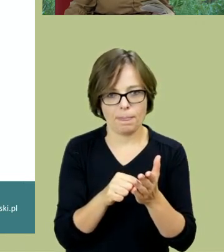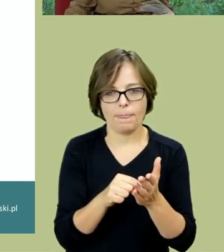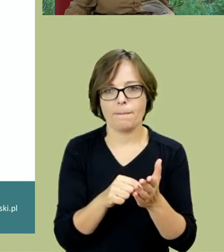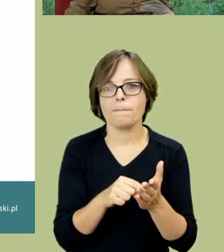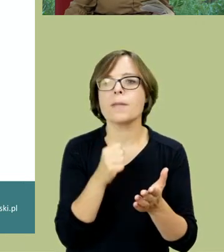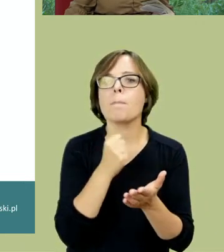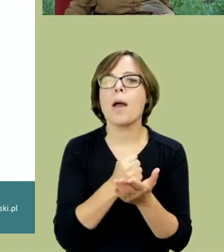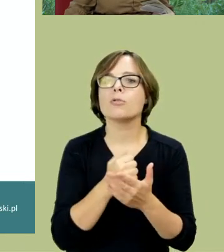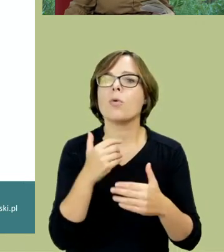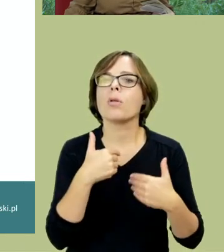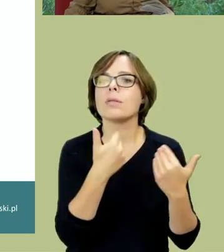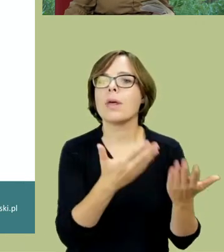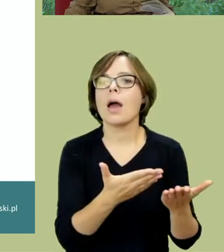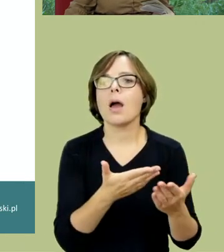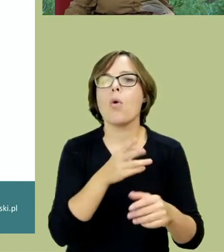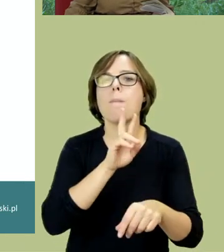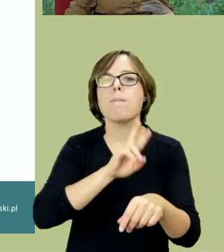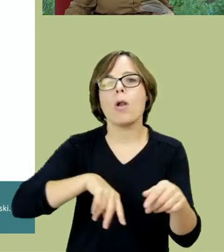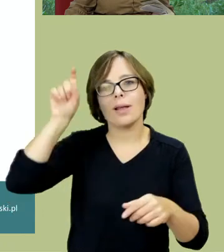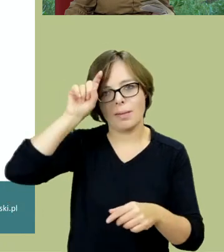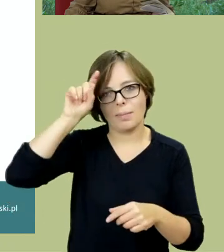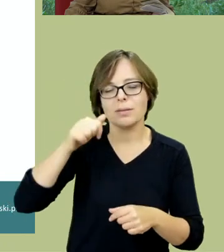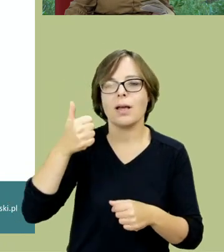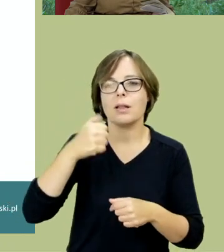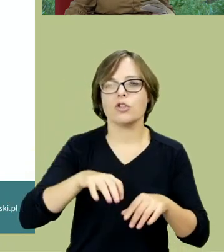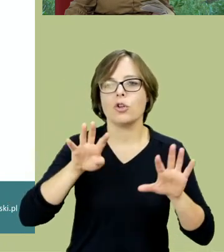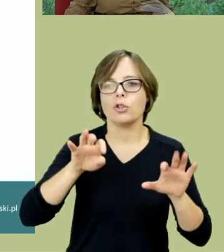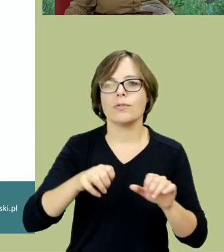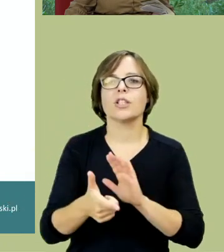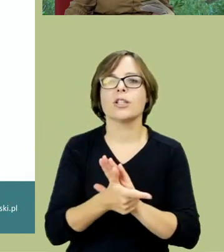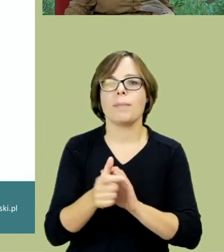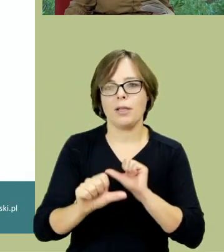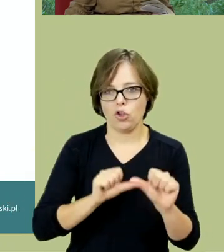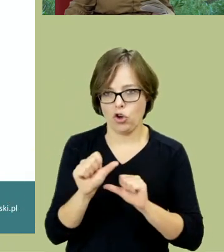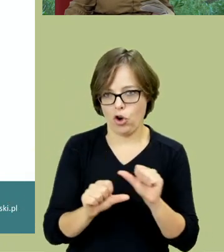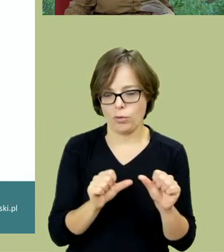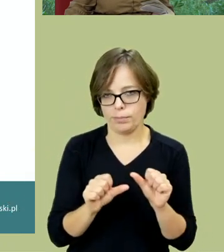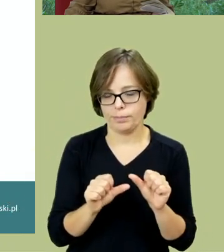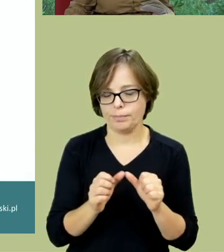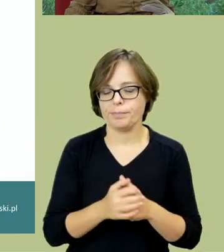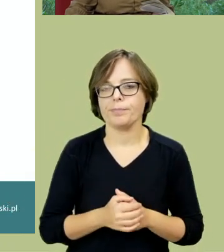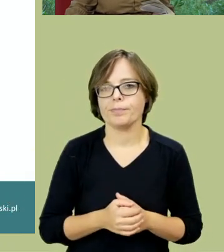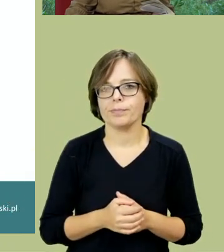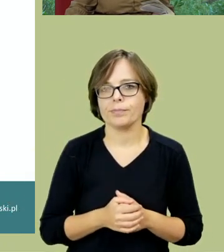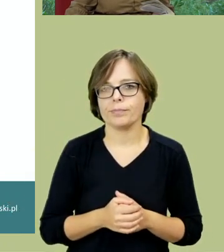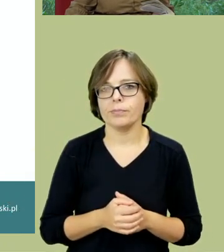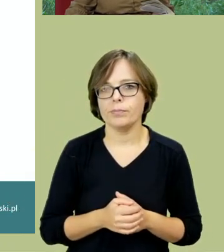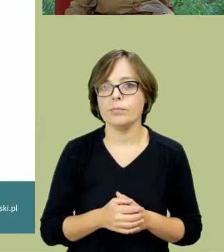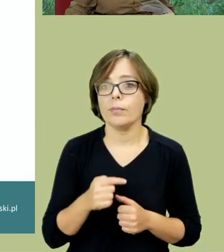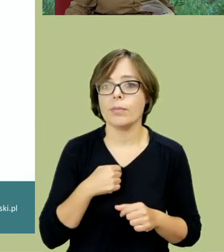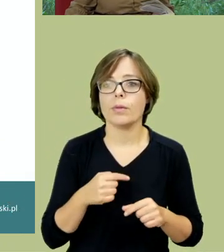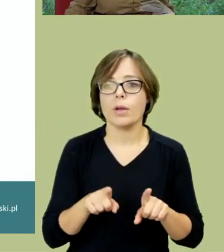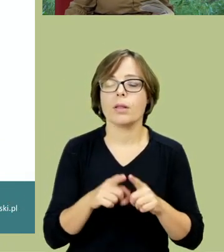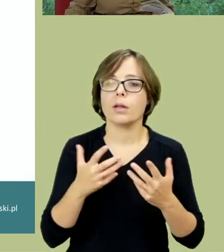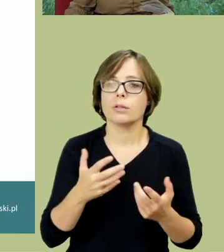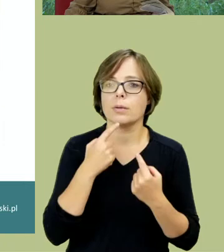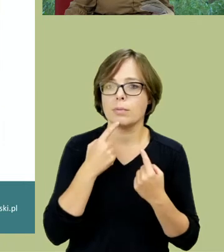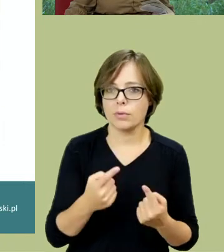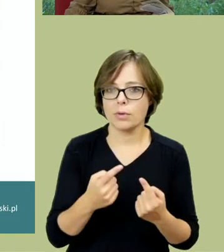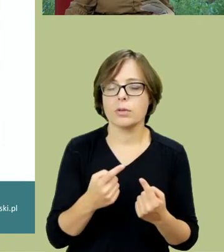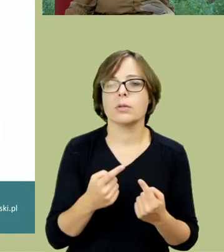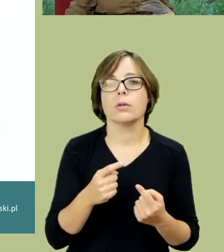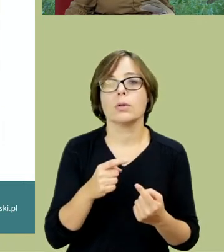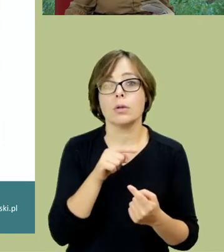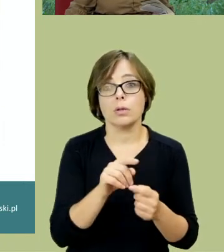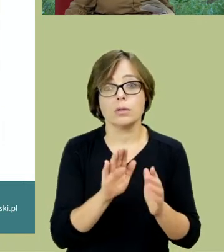przez policję niemiecką w 1917 roku. I chciałam powiedzieć również, że odnaleźliśmy ją